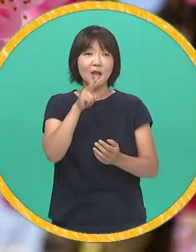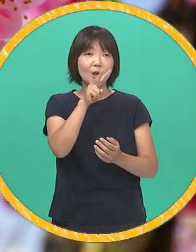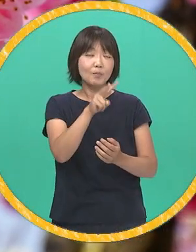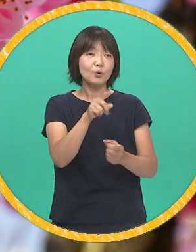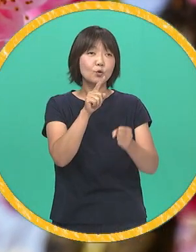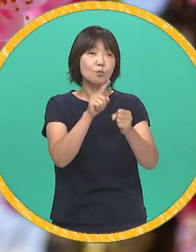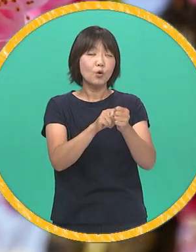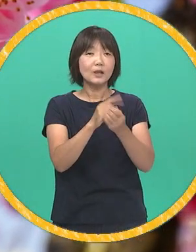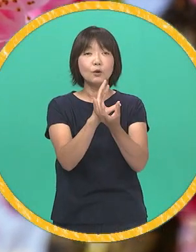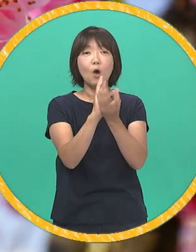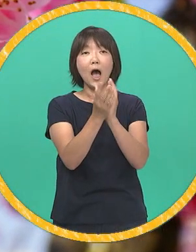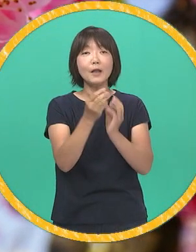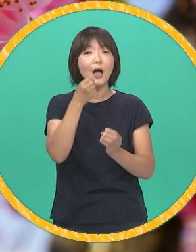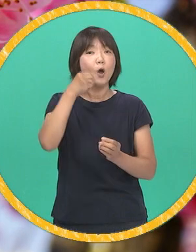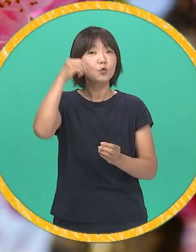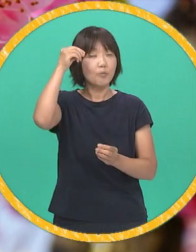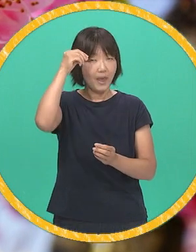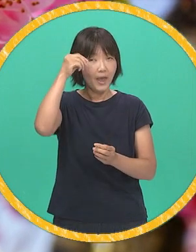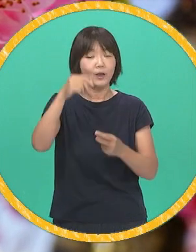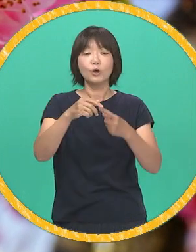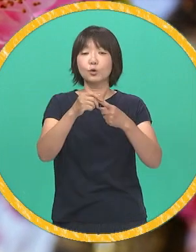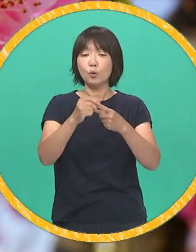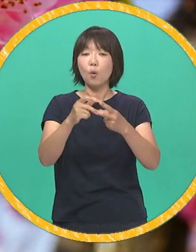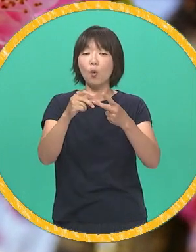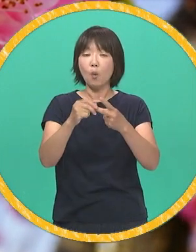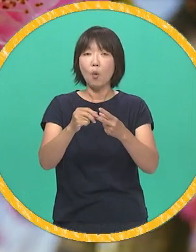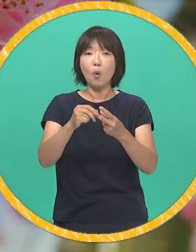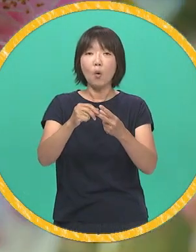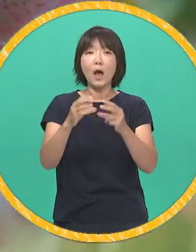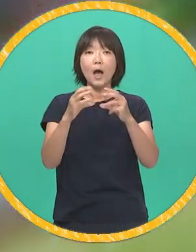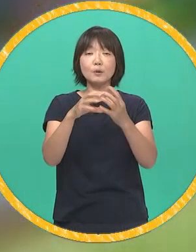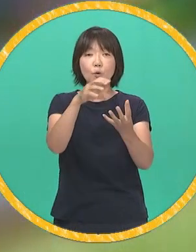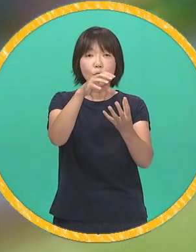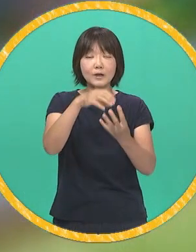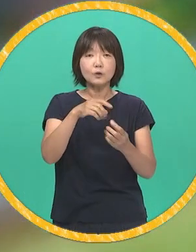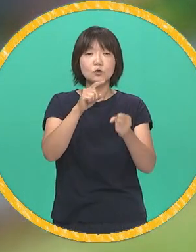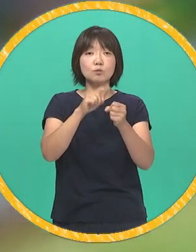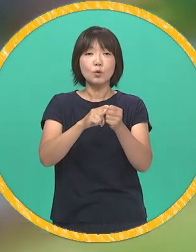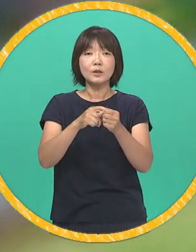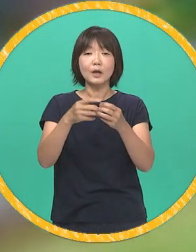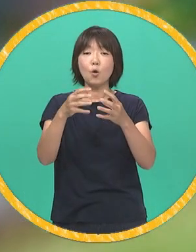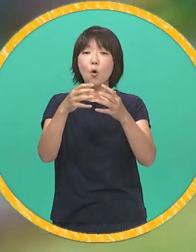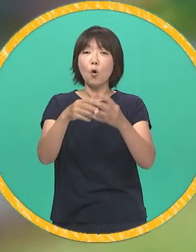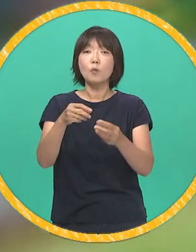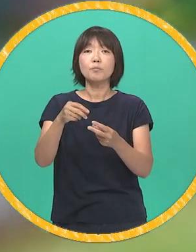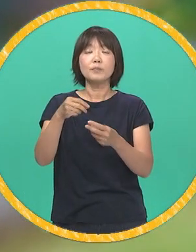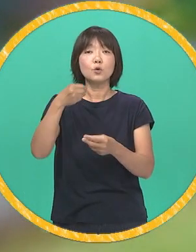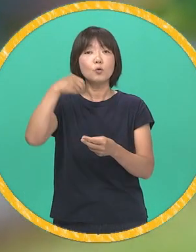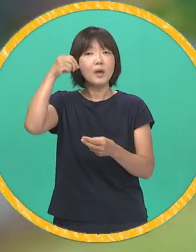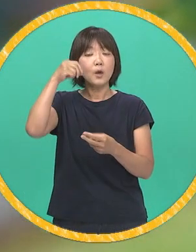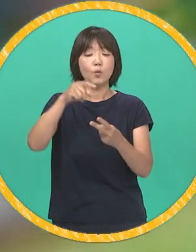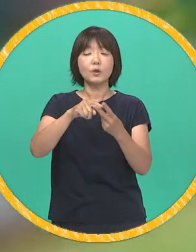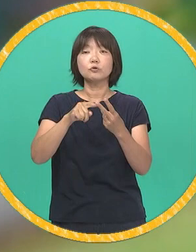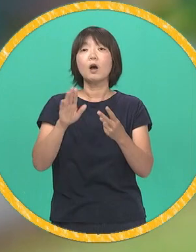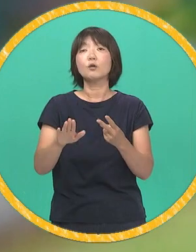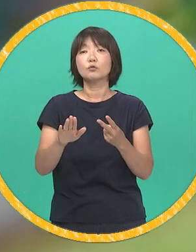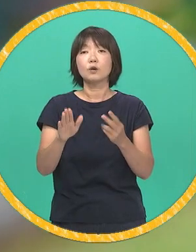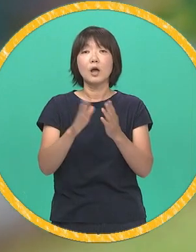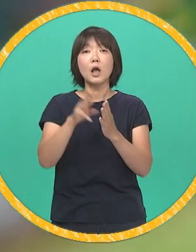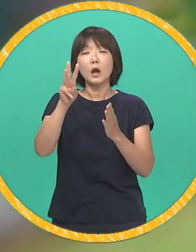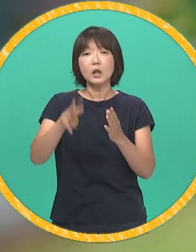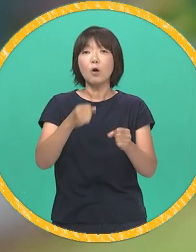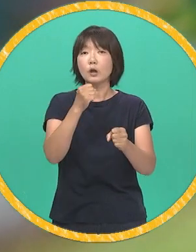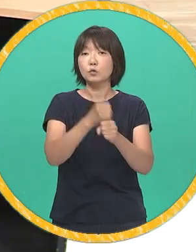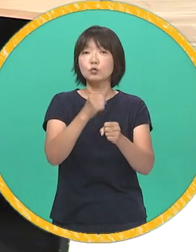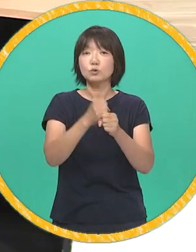とする花梅そしてるみを最初目的とする妙味があるんですけども神奈川県で生産され